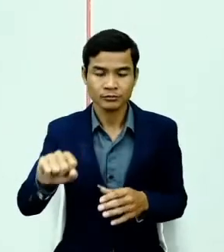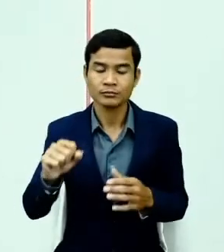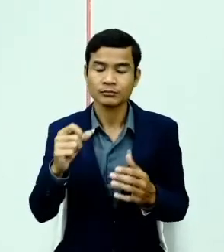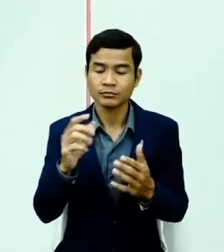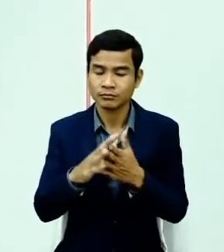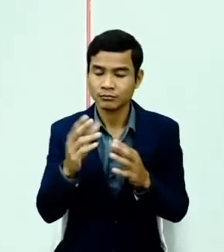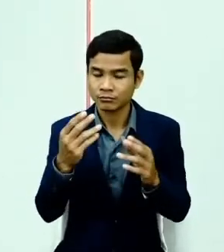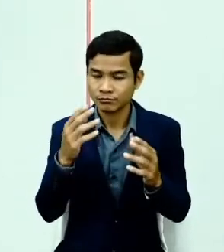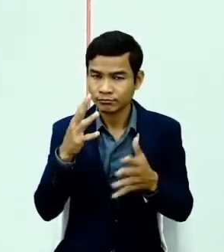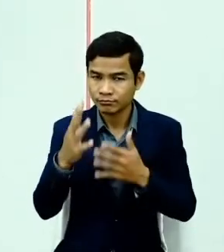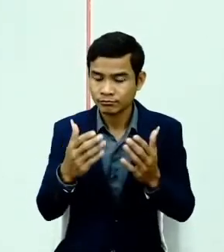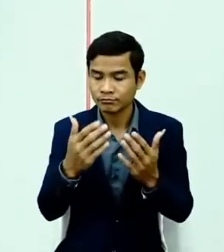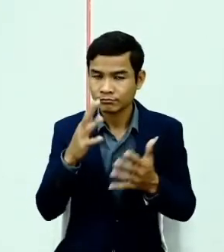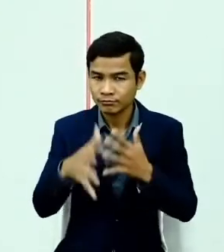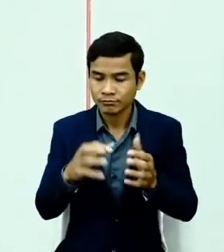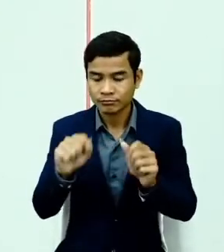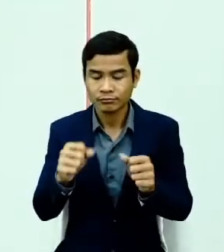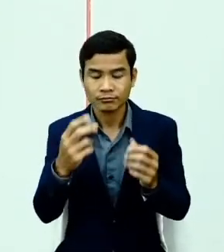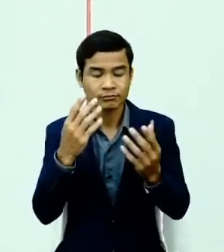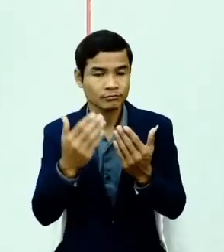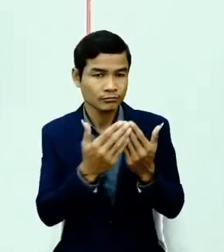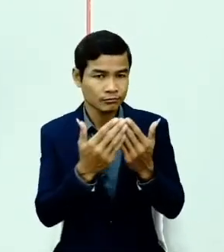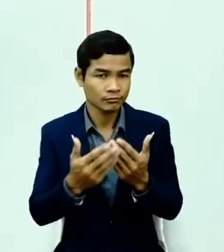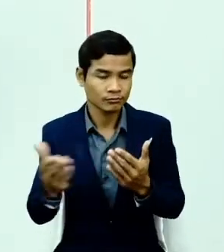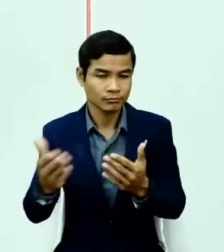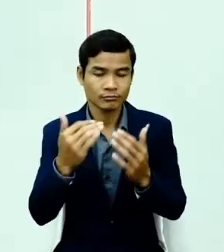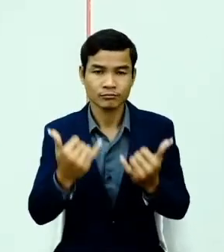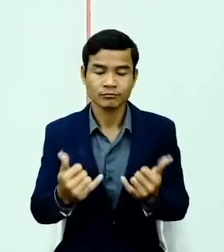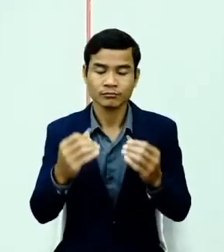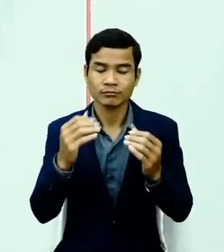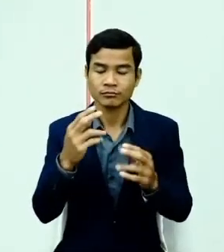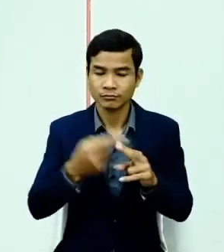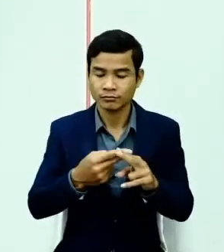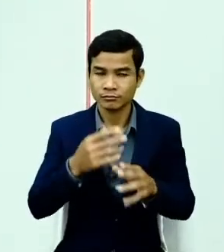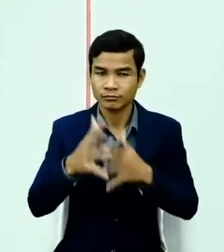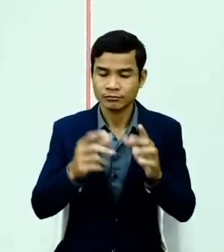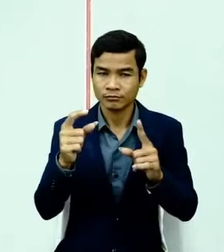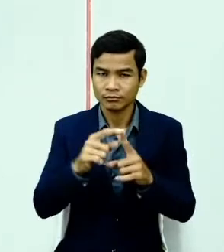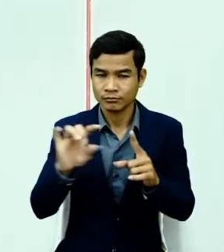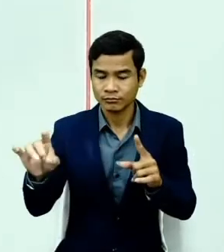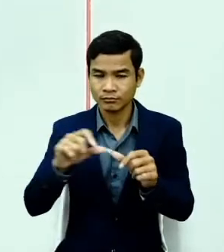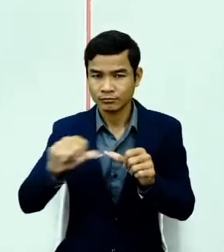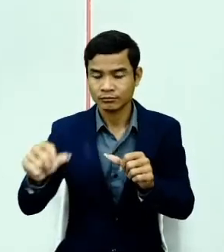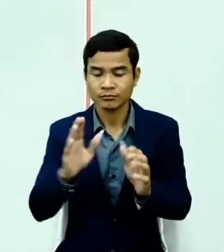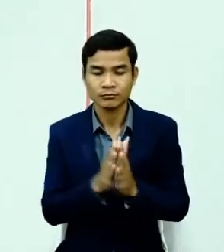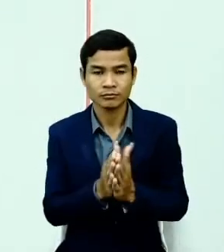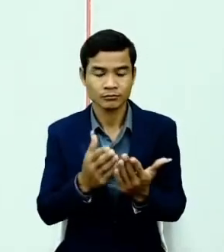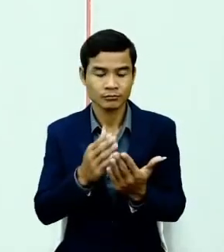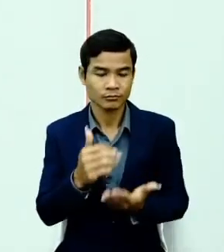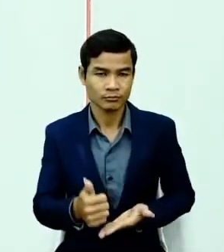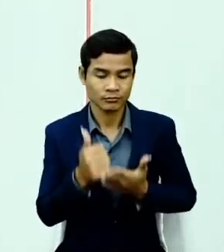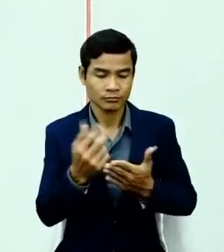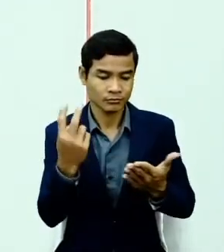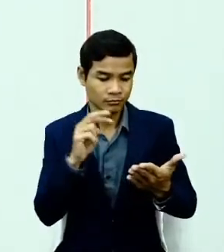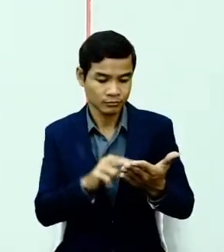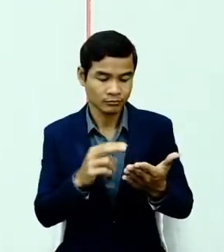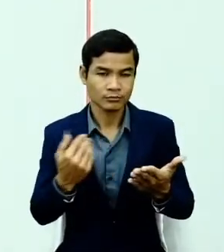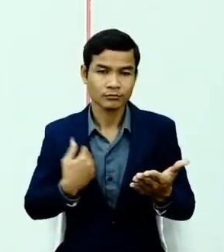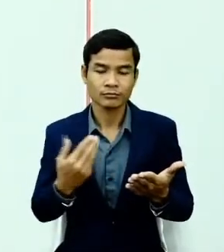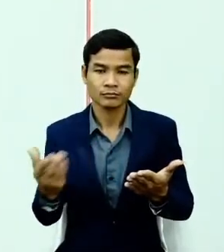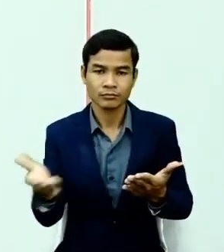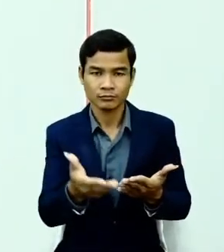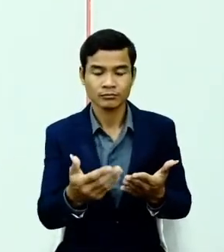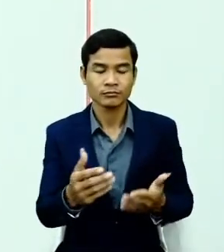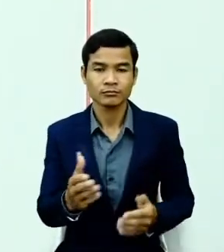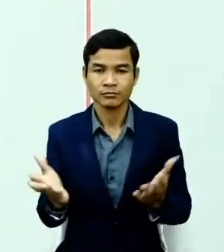អានគ្រប់គ្នាឥឡូវនេះអ្នកគ្រូនឹងនាំកូនកូនទៅហ្វឹកហាត់អានព្យាងបន្តទៀតគឺនៅក្នុងសិភៅជំនួយរបស់យើងកូនលើកសិភៅជំនួយកូ